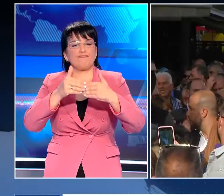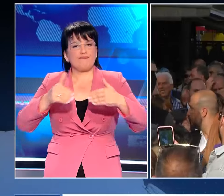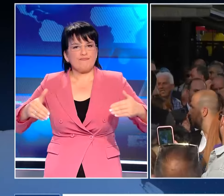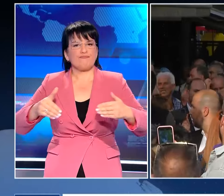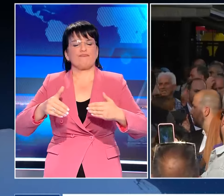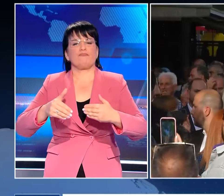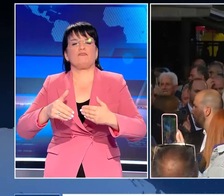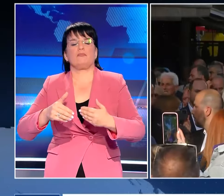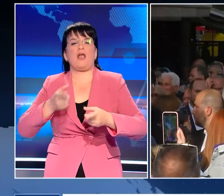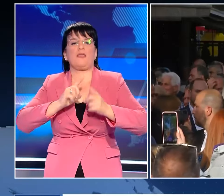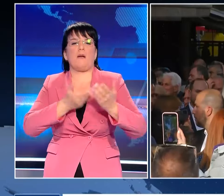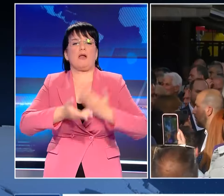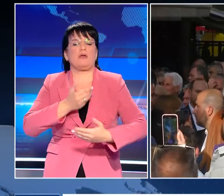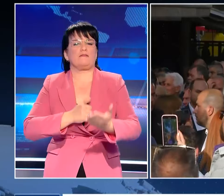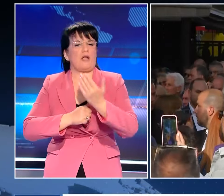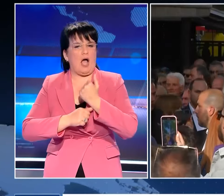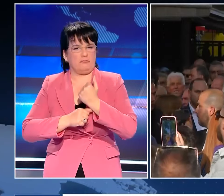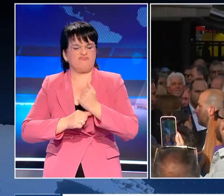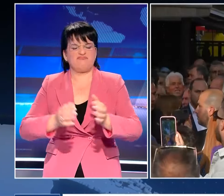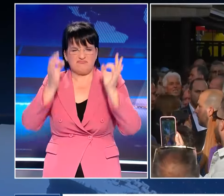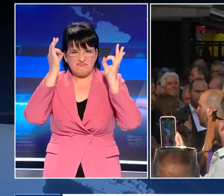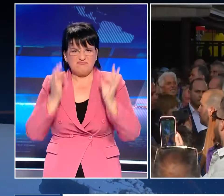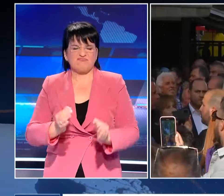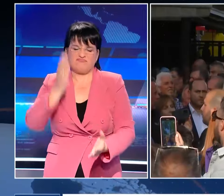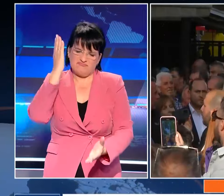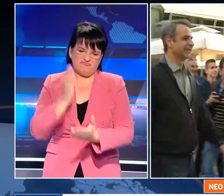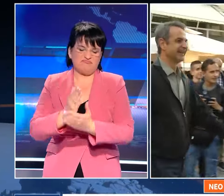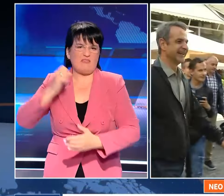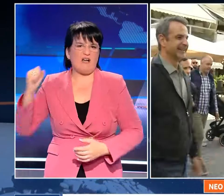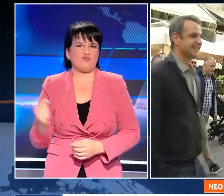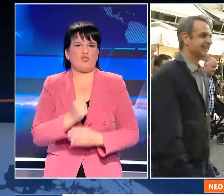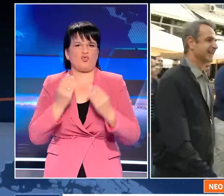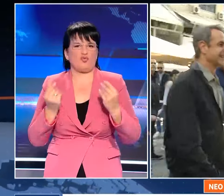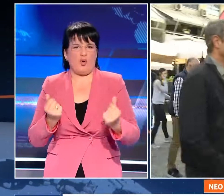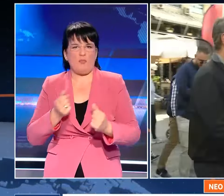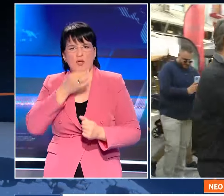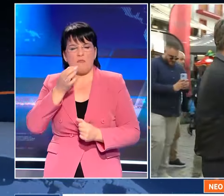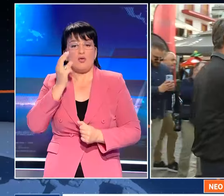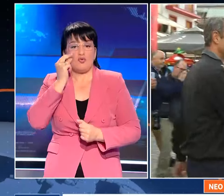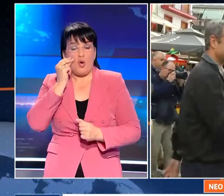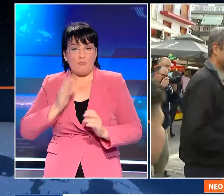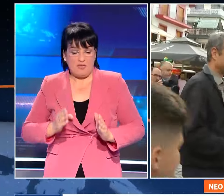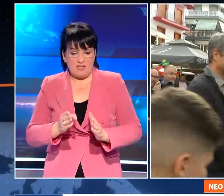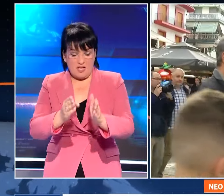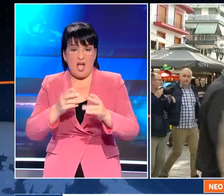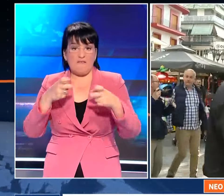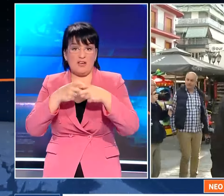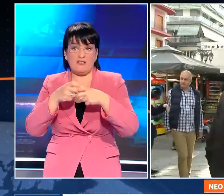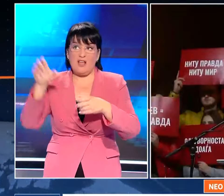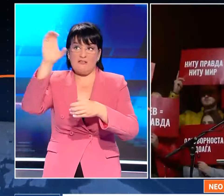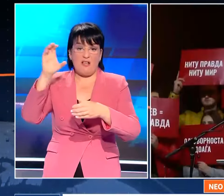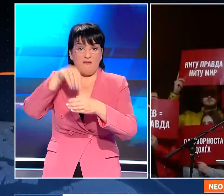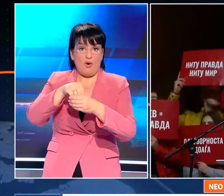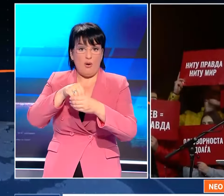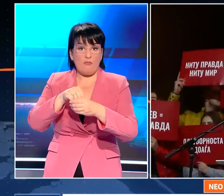είναι αδιαπραγμάτευτες. Με κατηγορηματικό τρόπο ο Κυριάκος Μητσοτάκης σημείωσε προς τα Σκόπια ότι ο δρόμος για τις Βρυξέλλες περνά από την